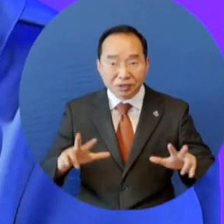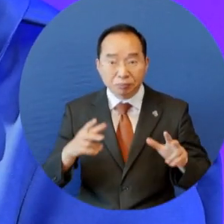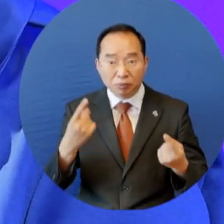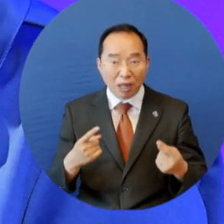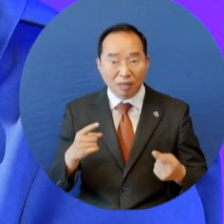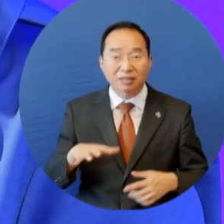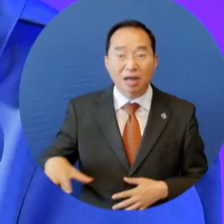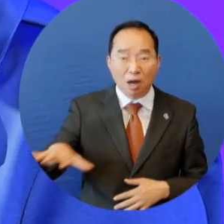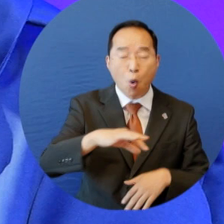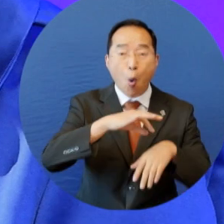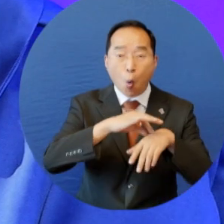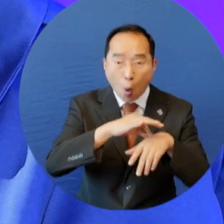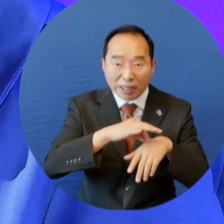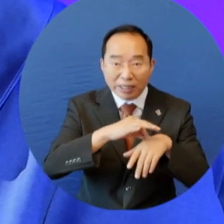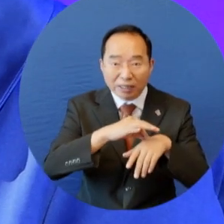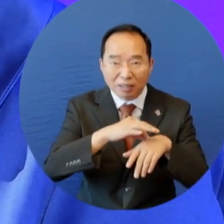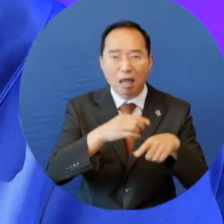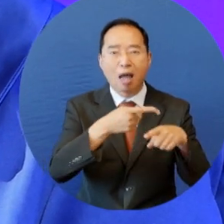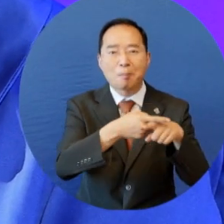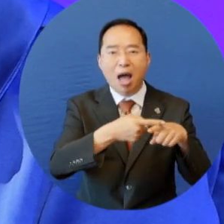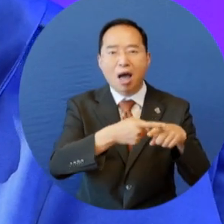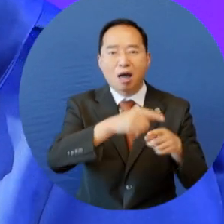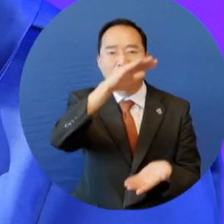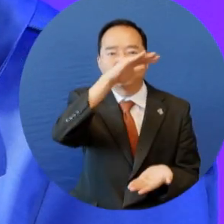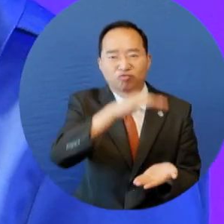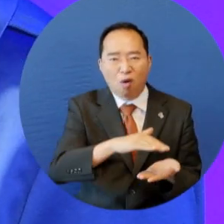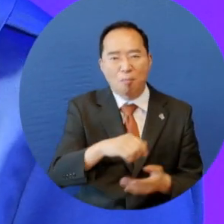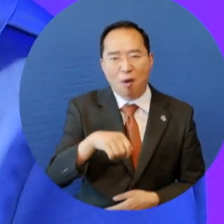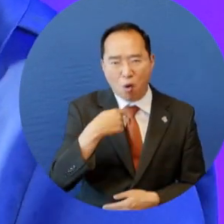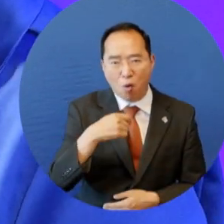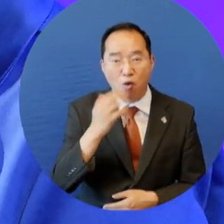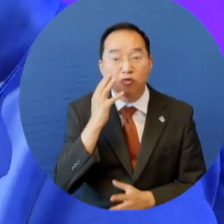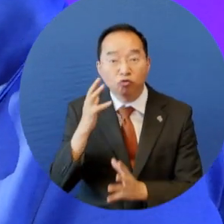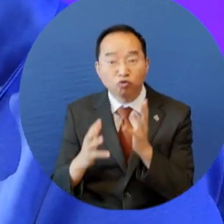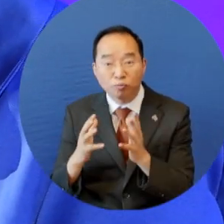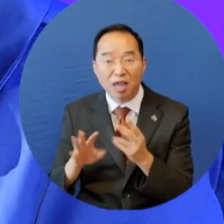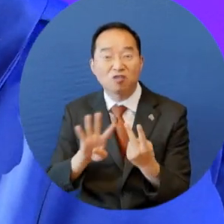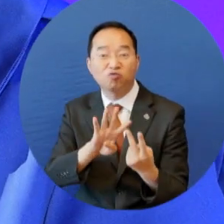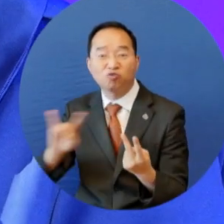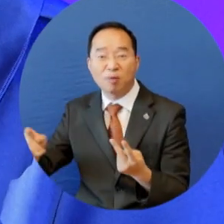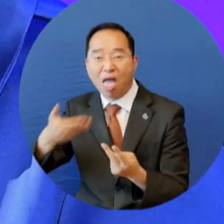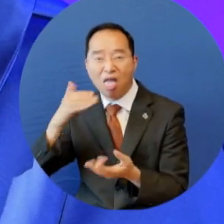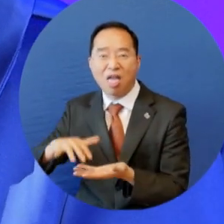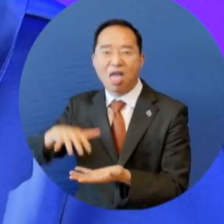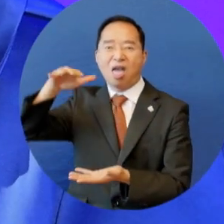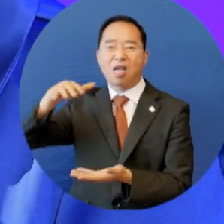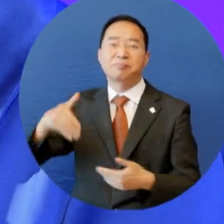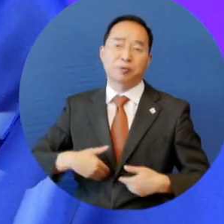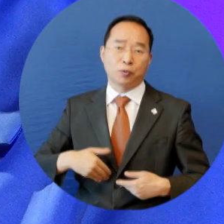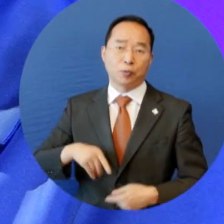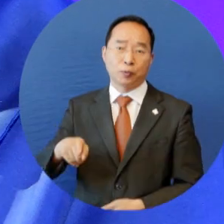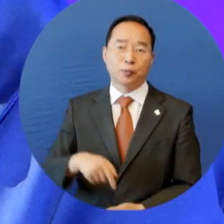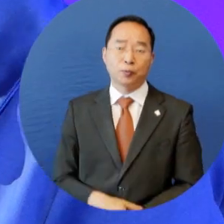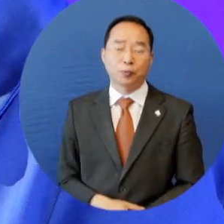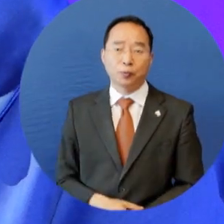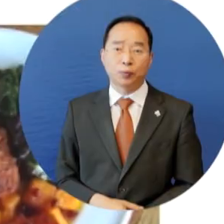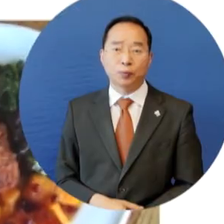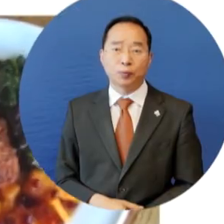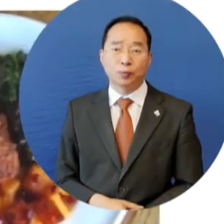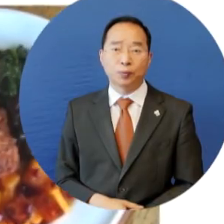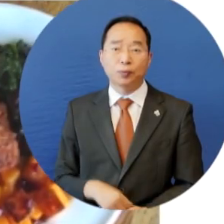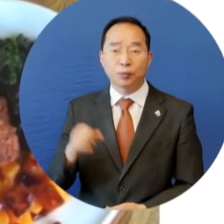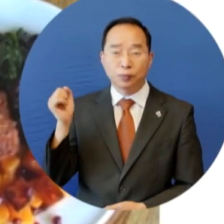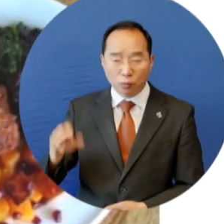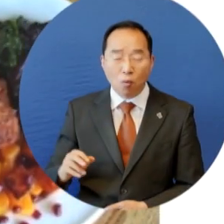심플했습니다. 지금보다 전 인류가 고기를 2배 줄여 먹어야 하고 채소를 2배 늘려 먹어야 한다는